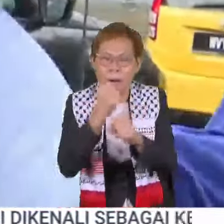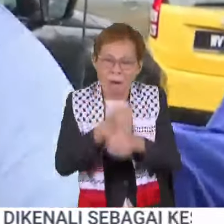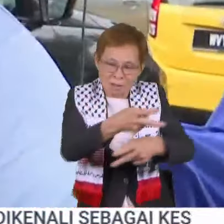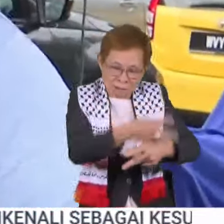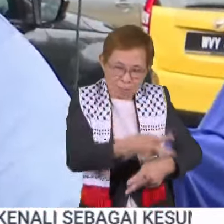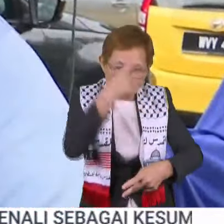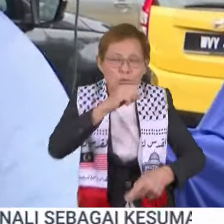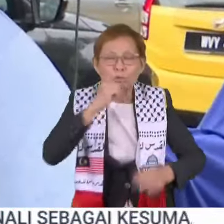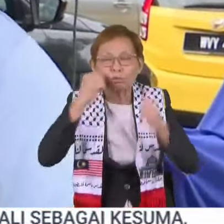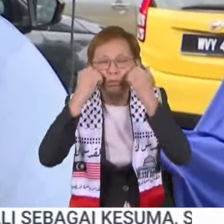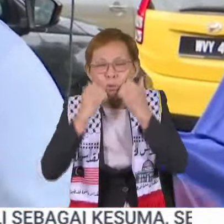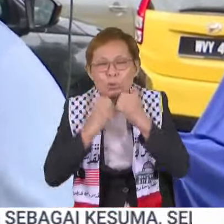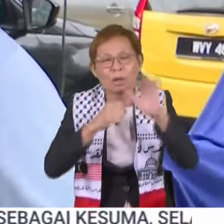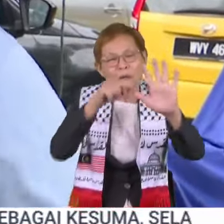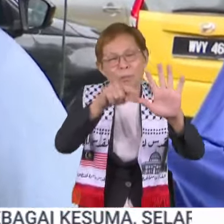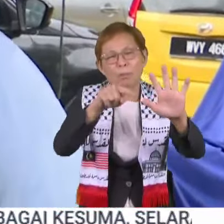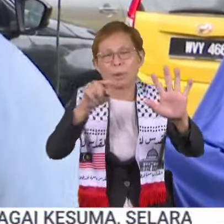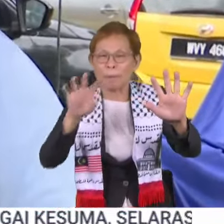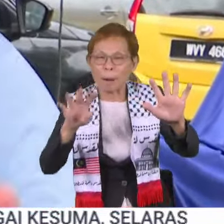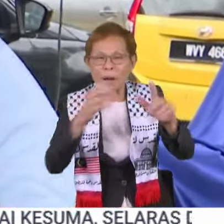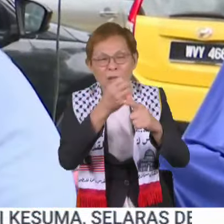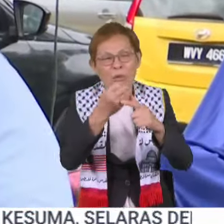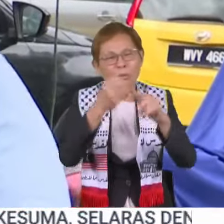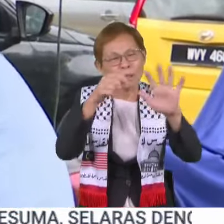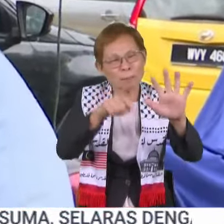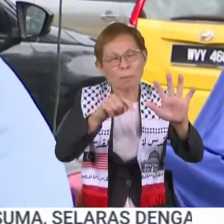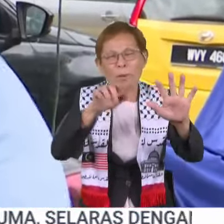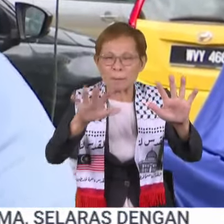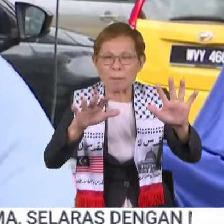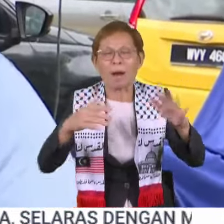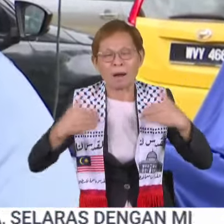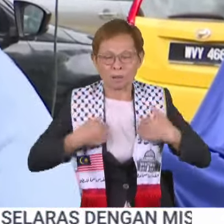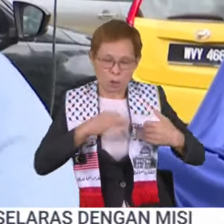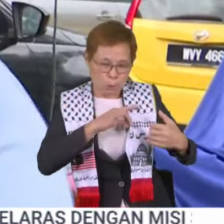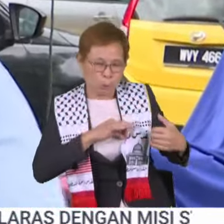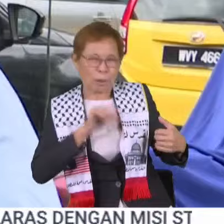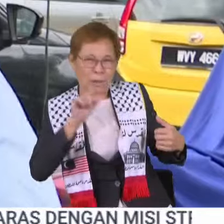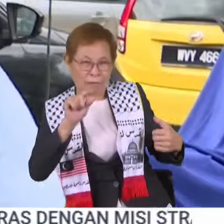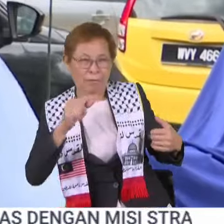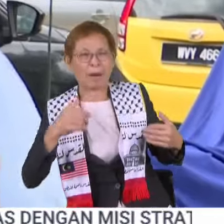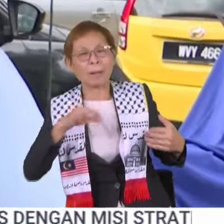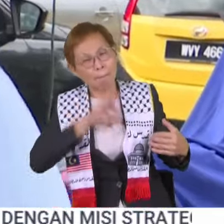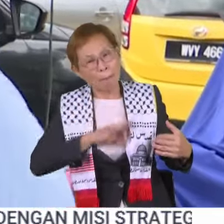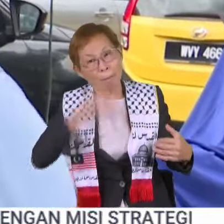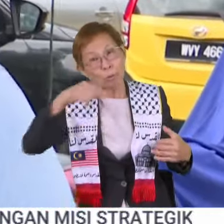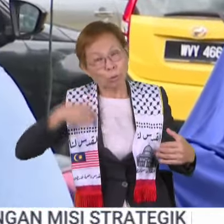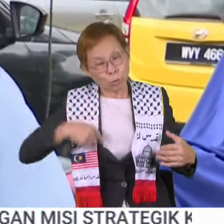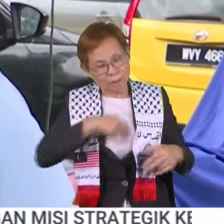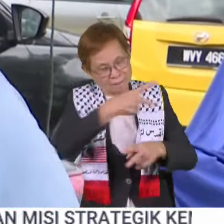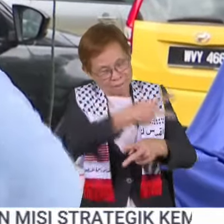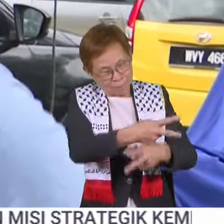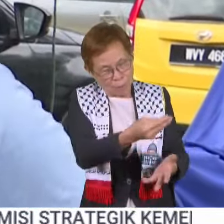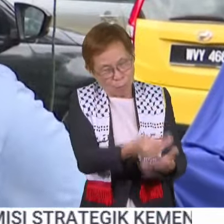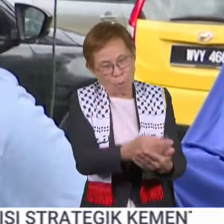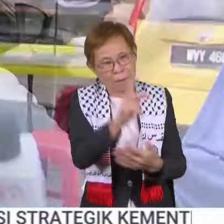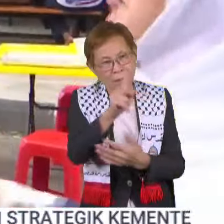tua ke 5.5 jadi so far ada keuntungan jugalah ada benefit untuk kita di